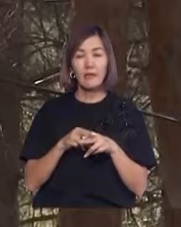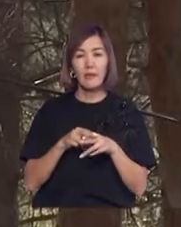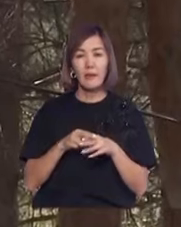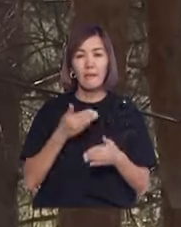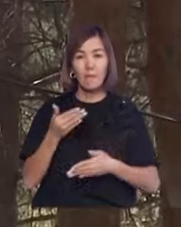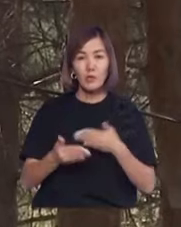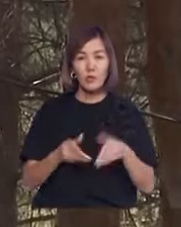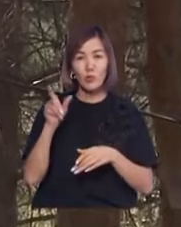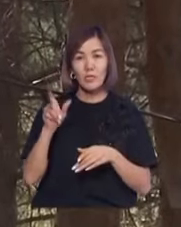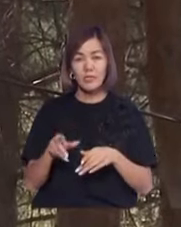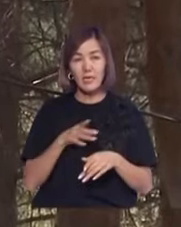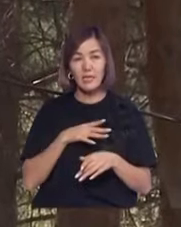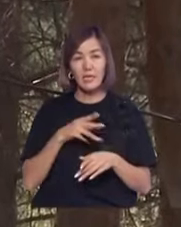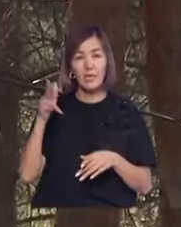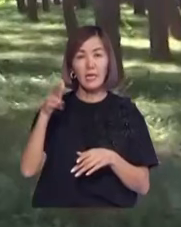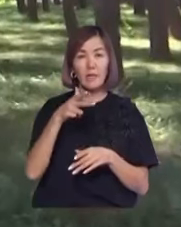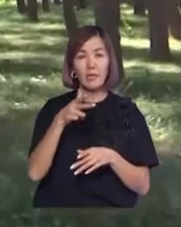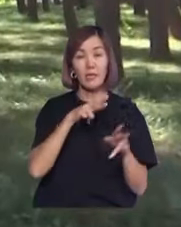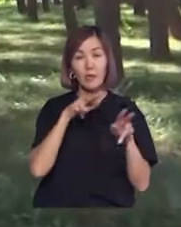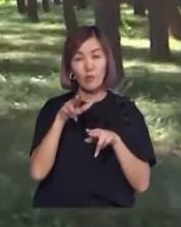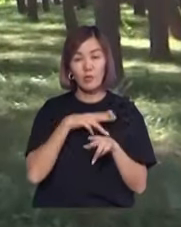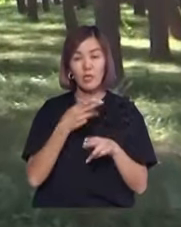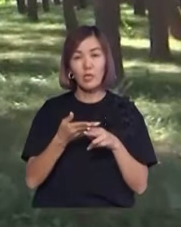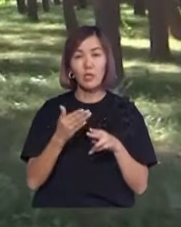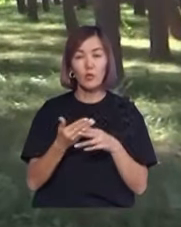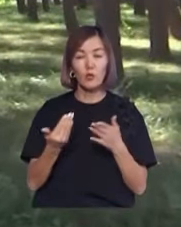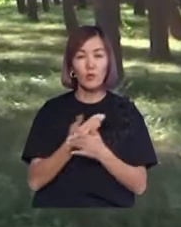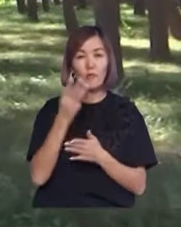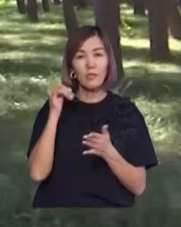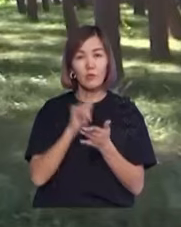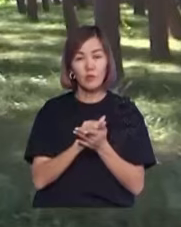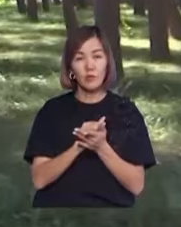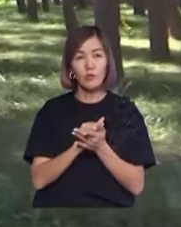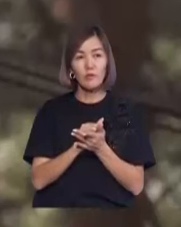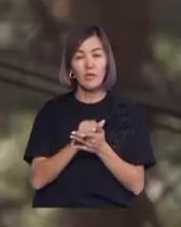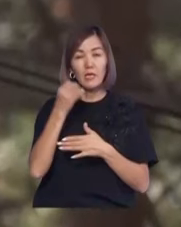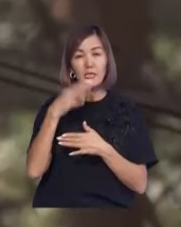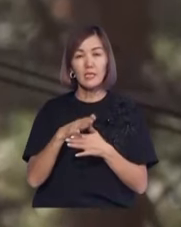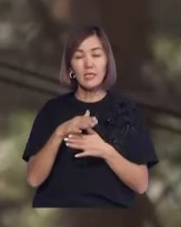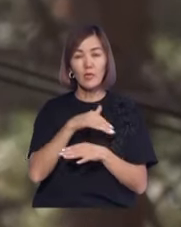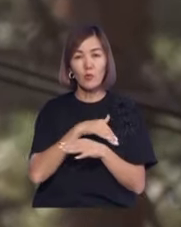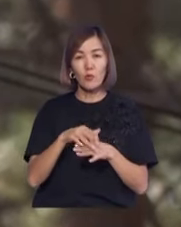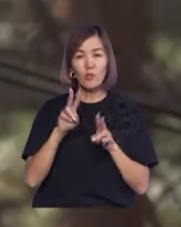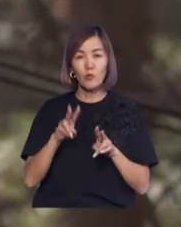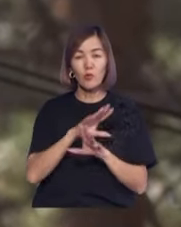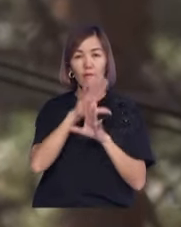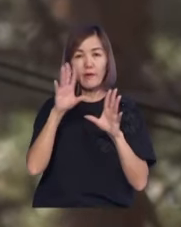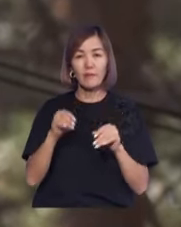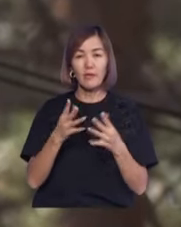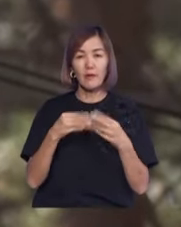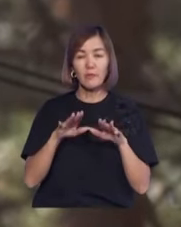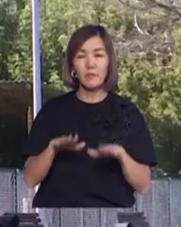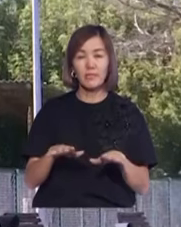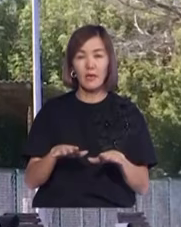пешеходные знаки и, конечно, камеры видеонаблюдения. Такие современные устройства установлены не только на центральной улице, но и во всех общественных